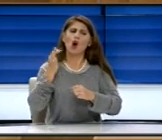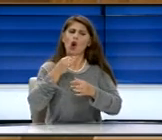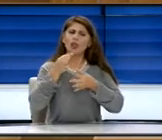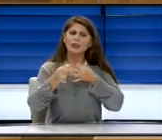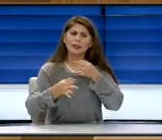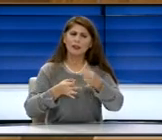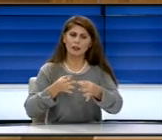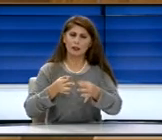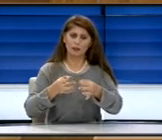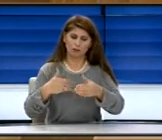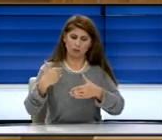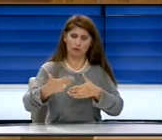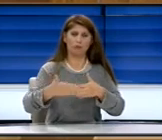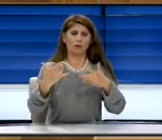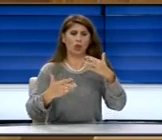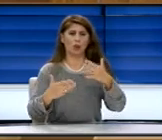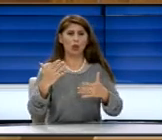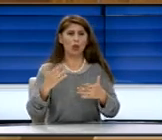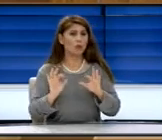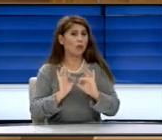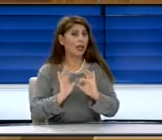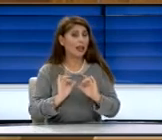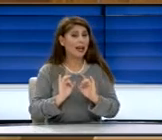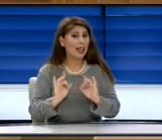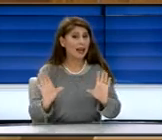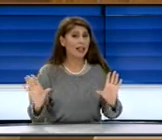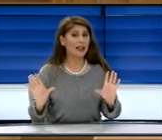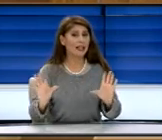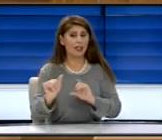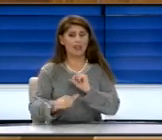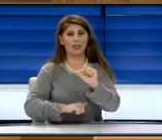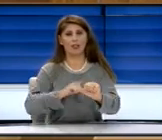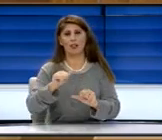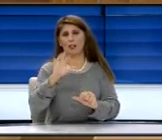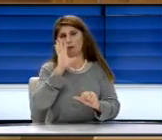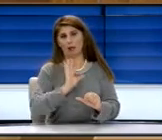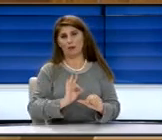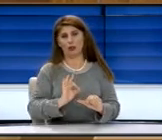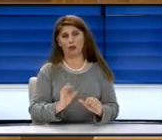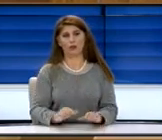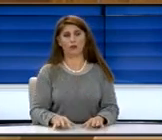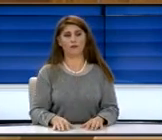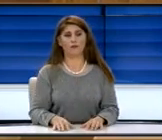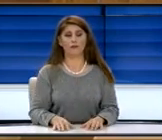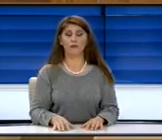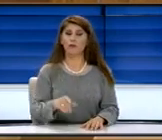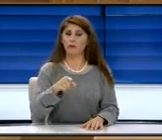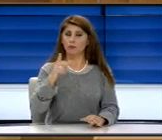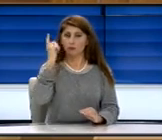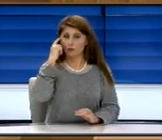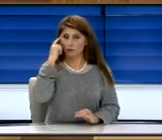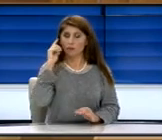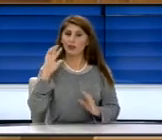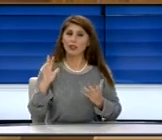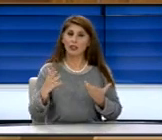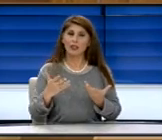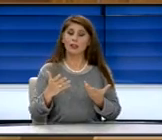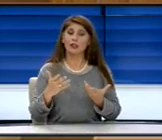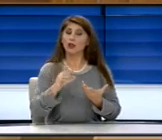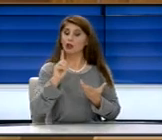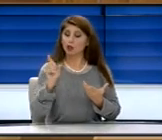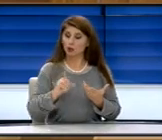μπροστά από τον προϋπολογισμό, κανένα δεν αναιρεί την πραγματικότητα. Αυτοί που καταλαβαίνουν, γιατί τη ζουν στο